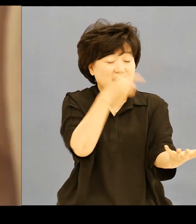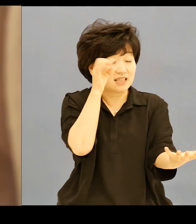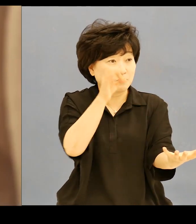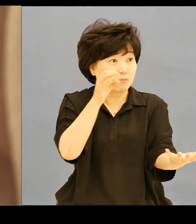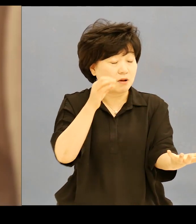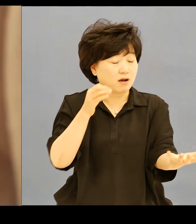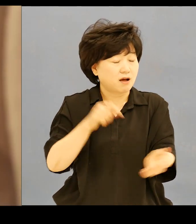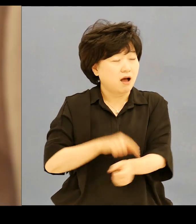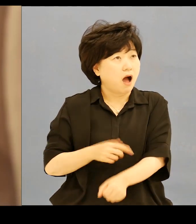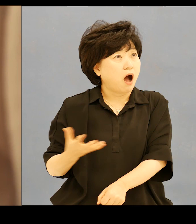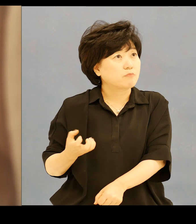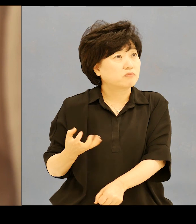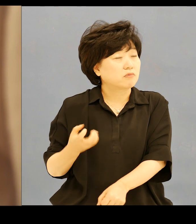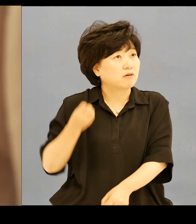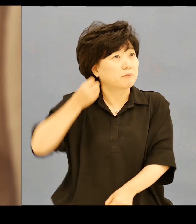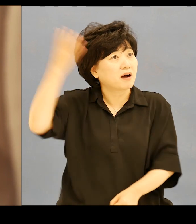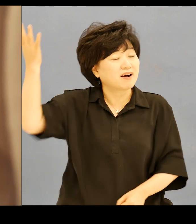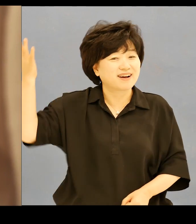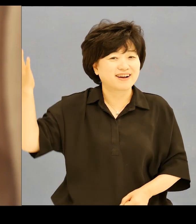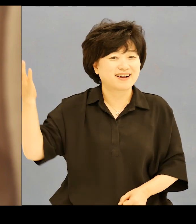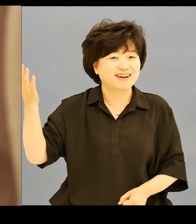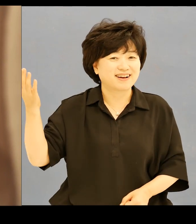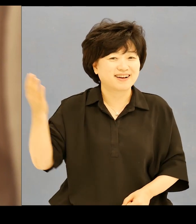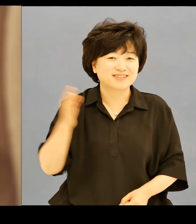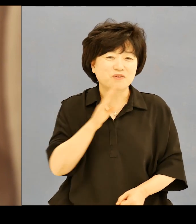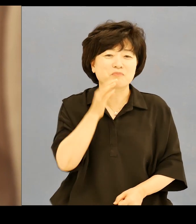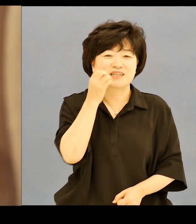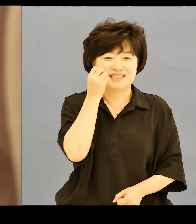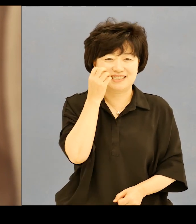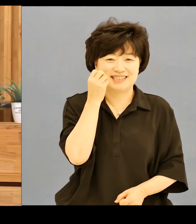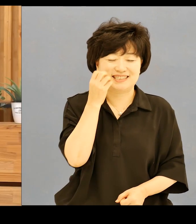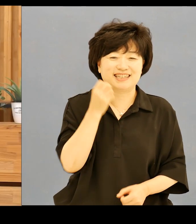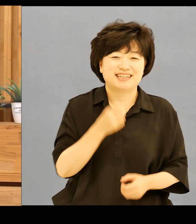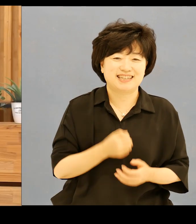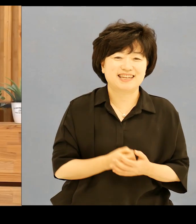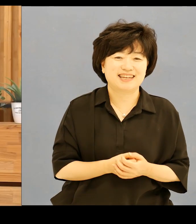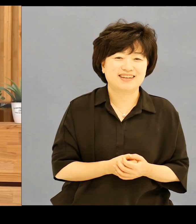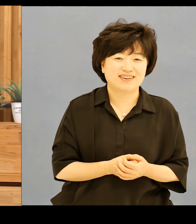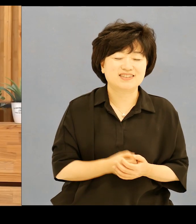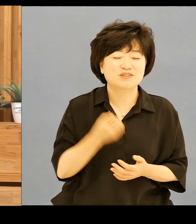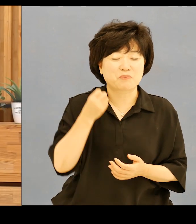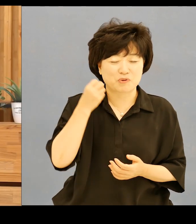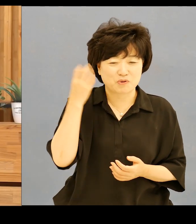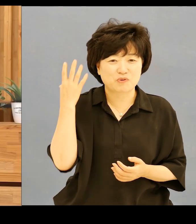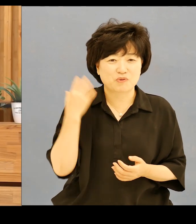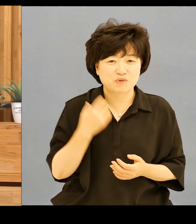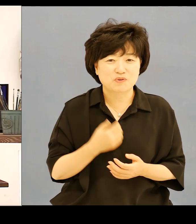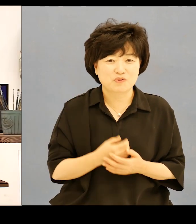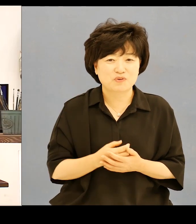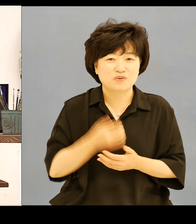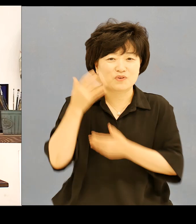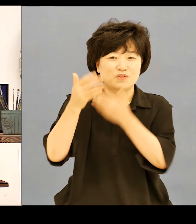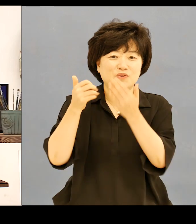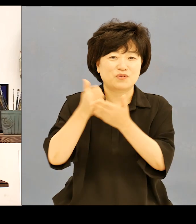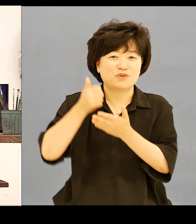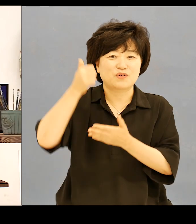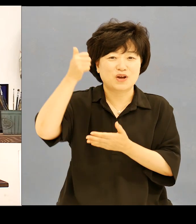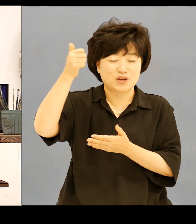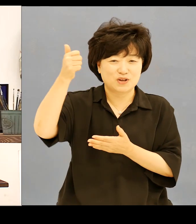보면은 그 통증이라는 게 없어요. 정말 신기하게도. 그래서 잊어버리는 건가요? 네, 그게